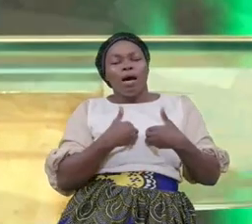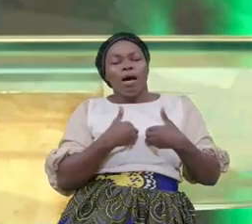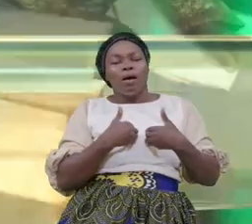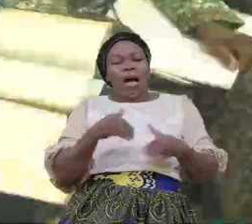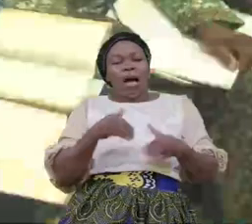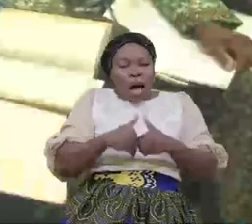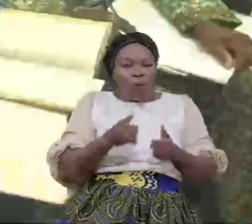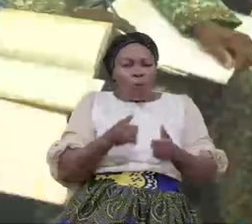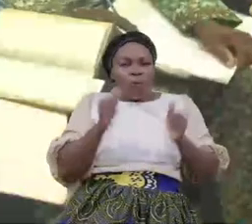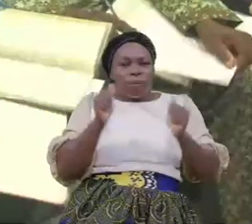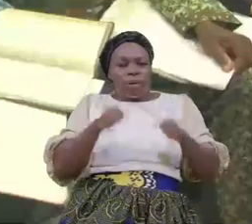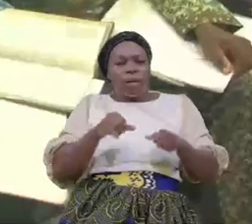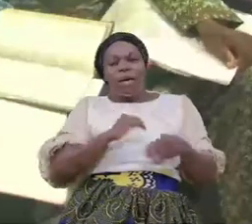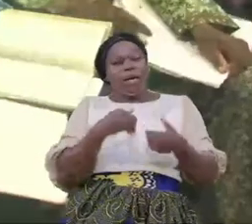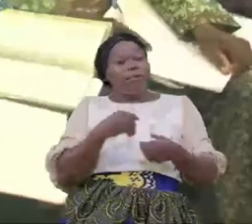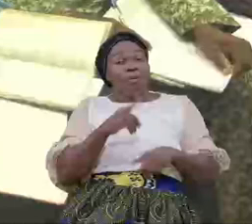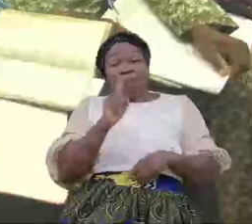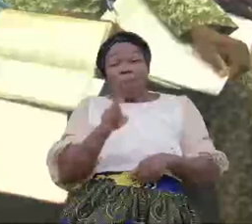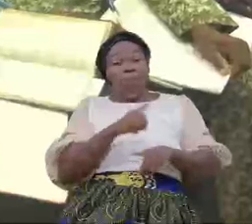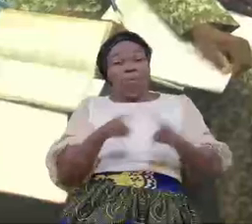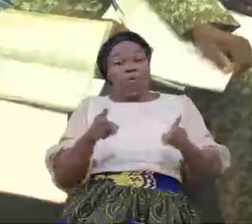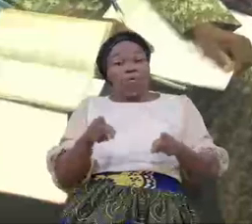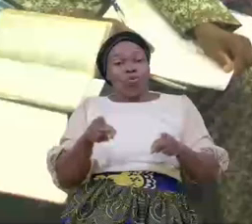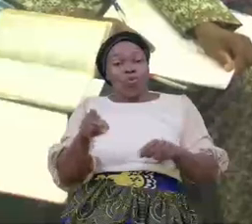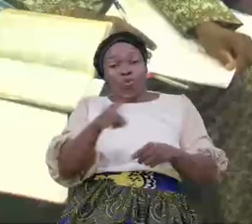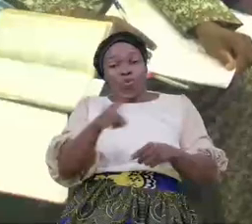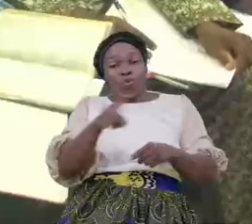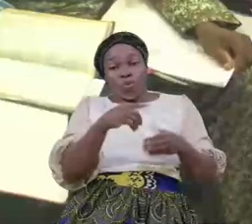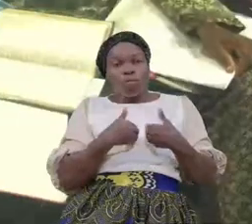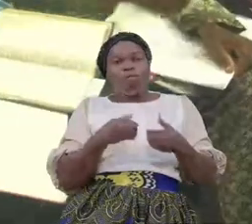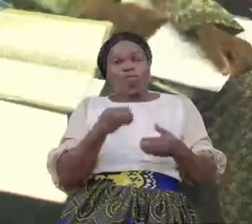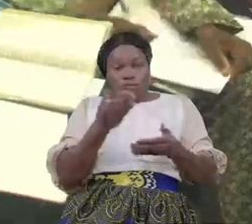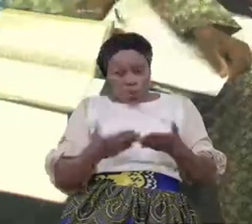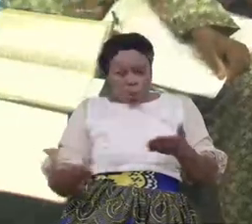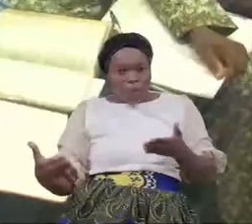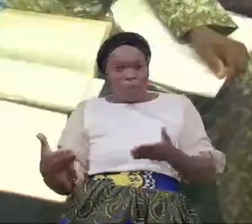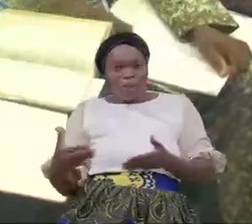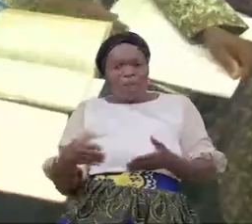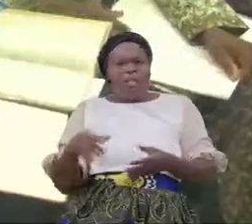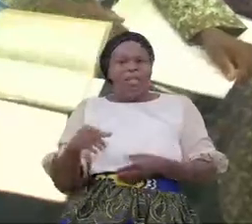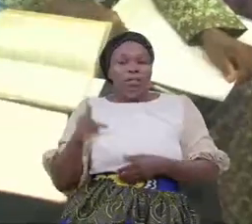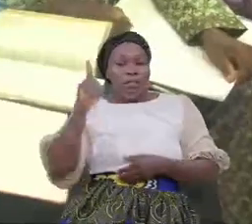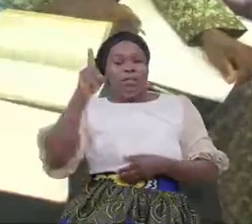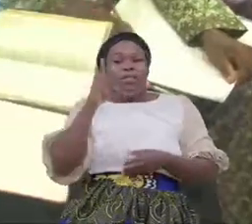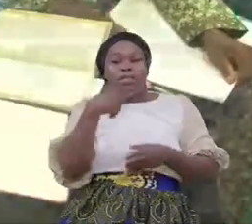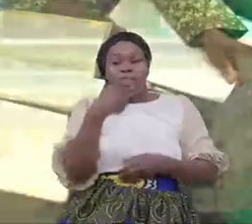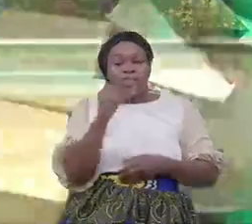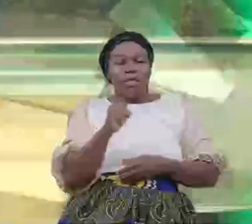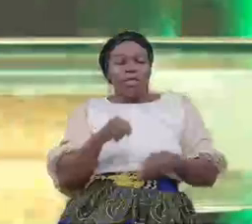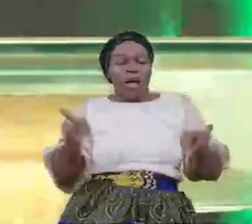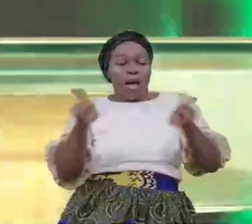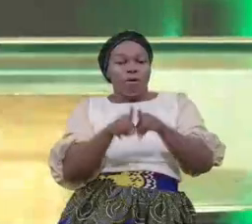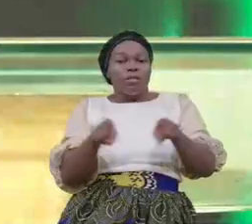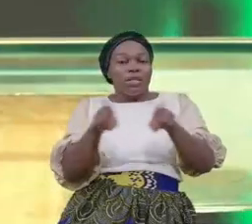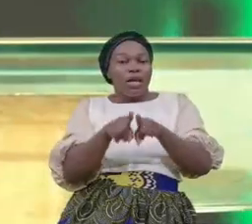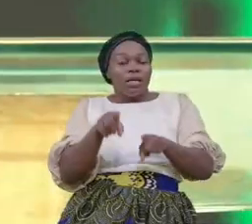avez quelque chose. Il dit, vous avez reçu quelque chose. Il dit, comme sa divine